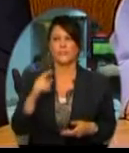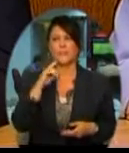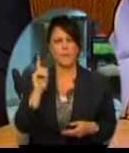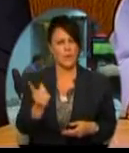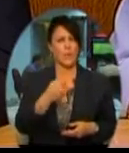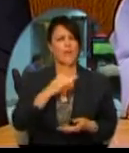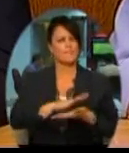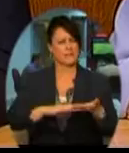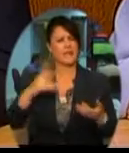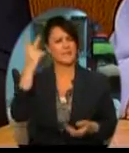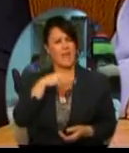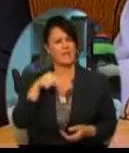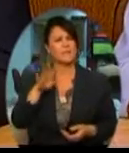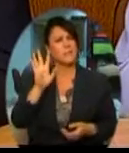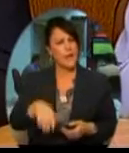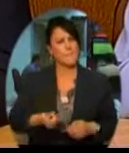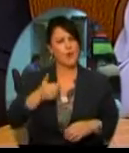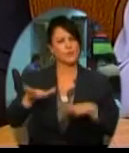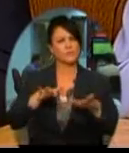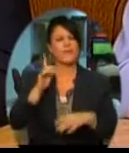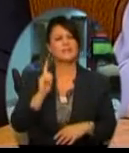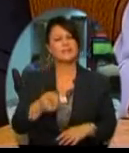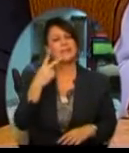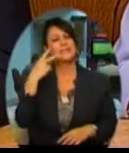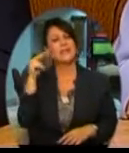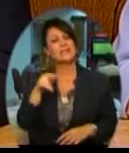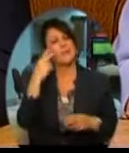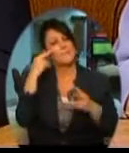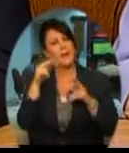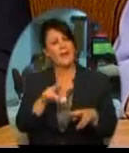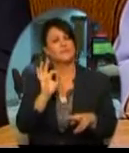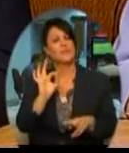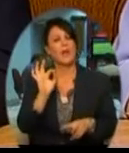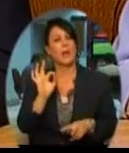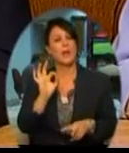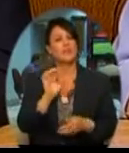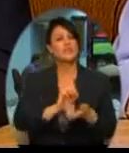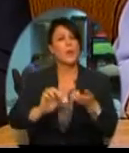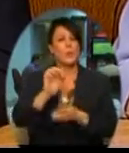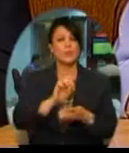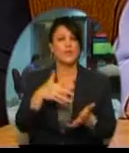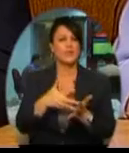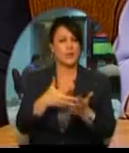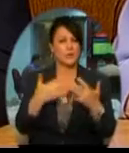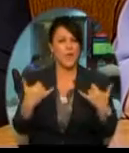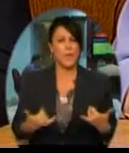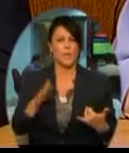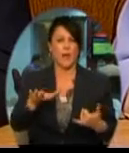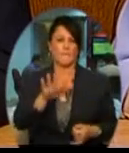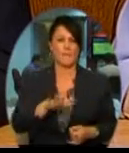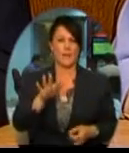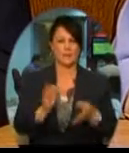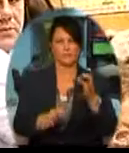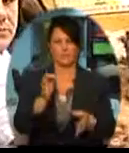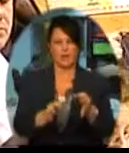הממשלה. צריך להסתכל על זה דרך הפריזמה של השערוריות שנבחנות כיום גם במערכת המשפט ועל